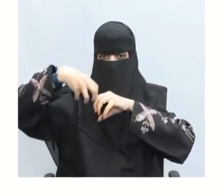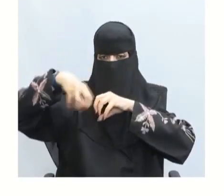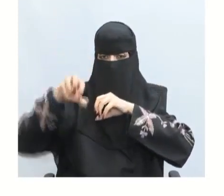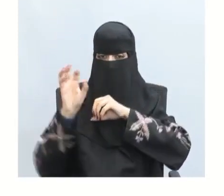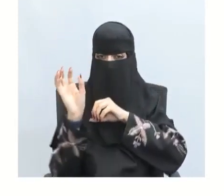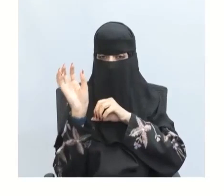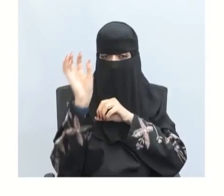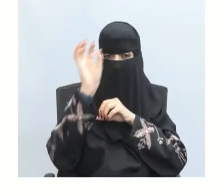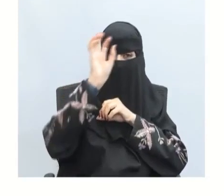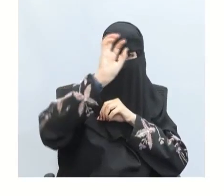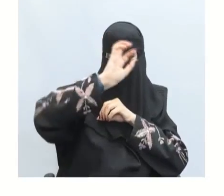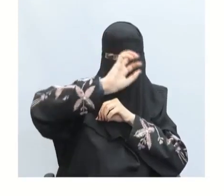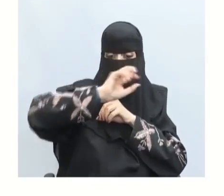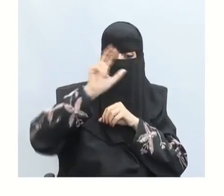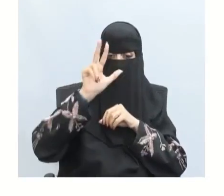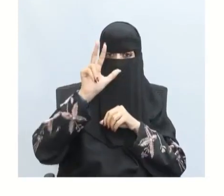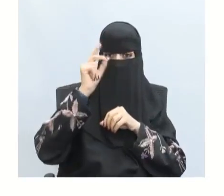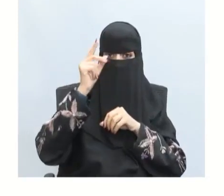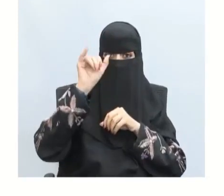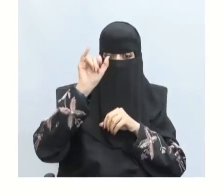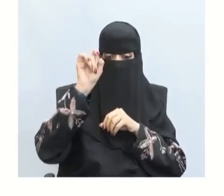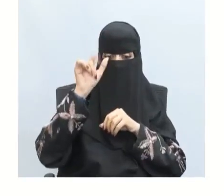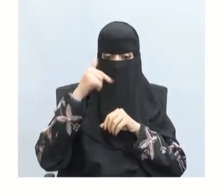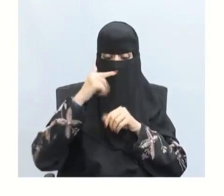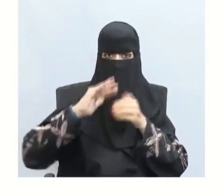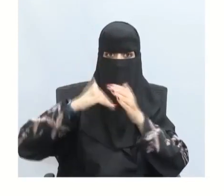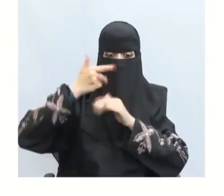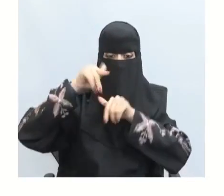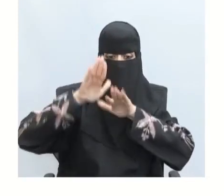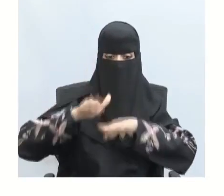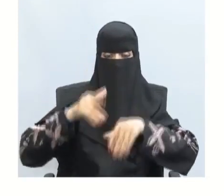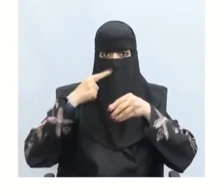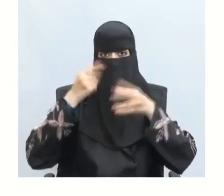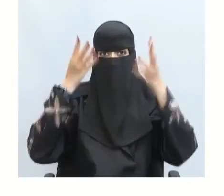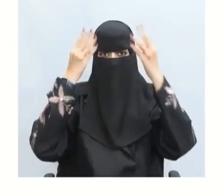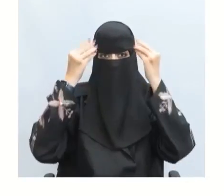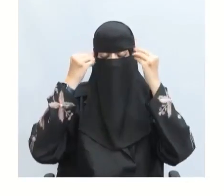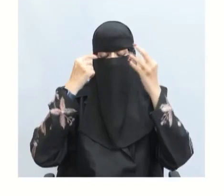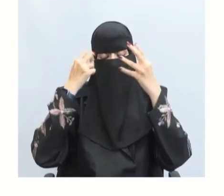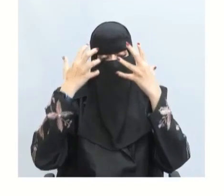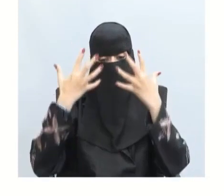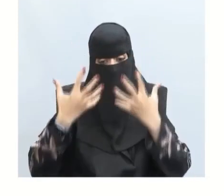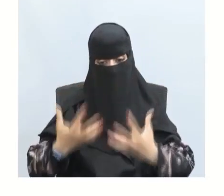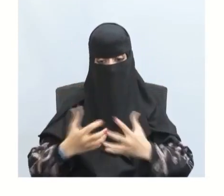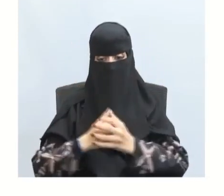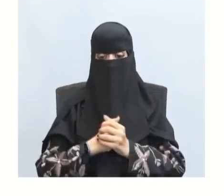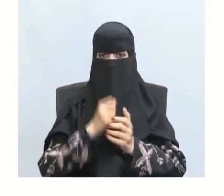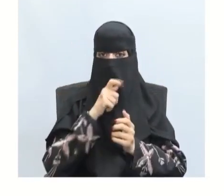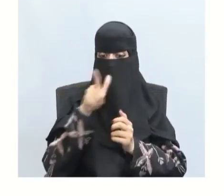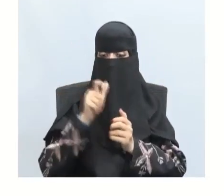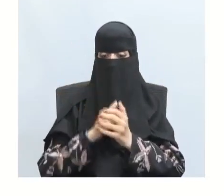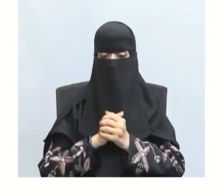ولمعانها والتصنيف الطيفي بعد توفر بيانات